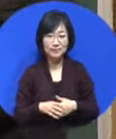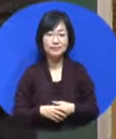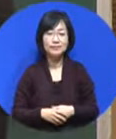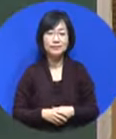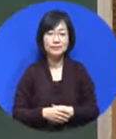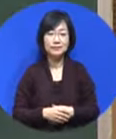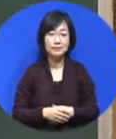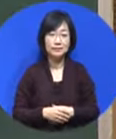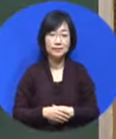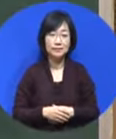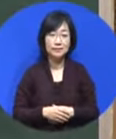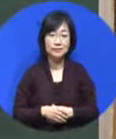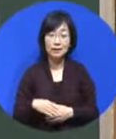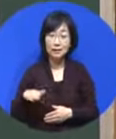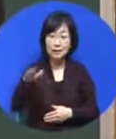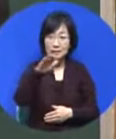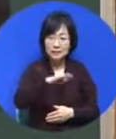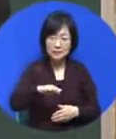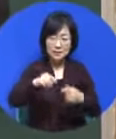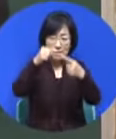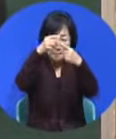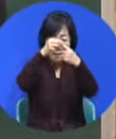해분이 축복을